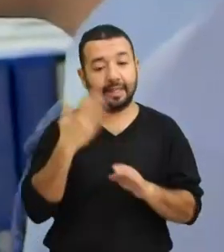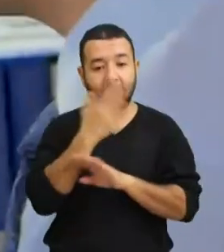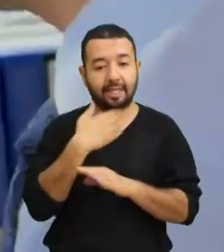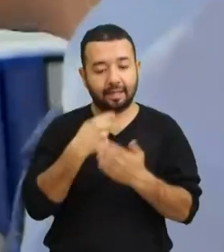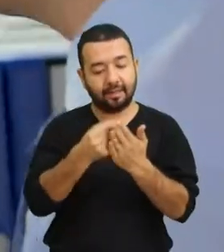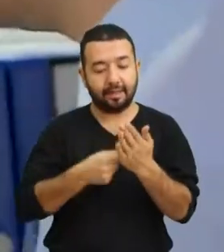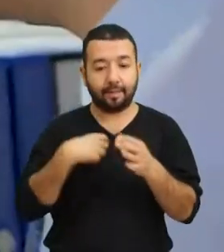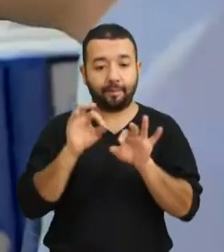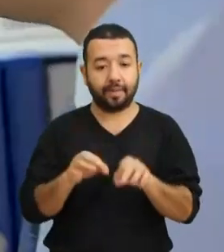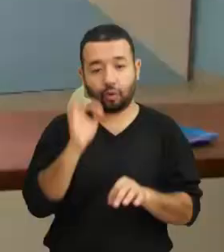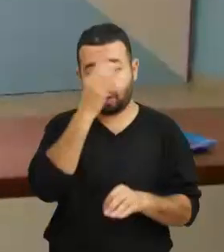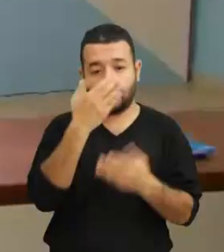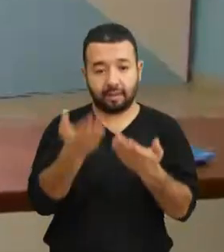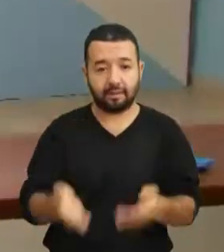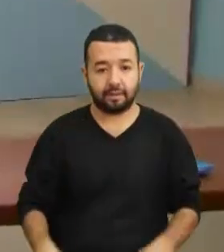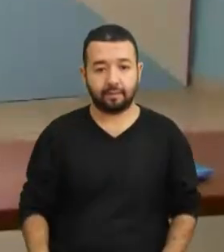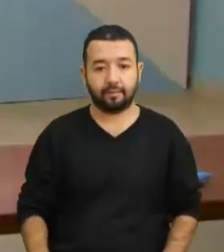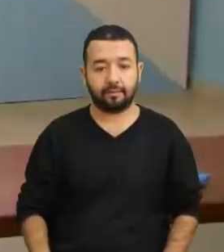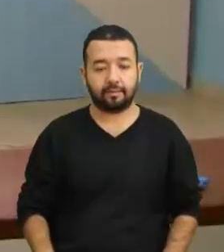Sana kolay gelsin.